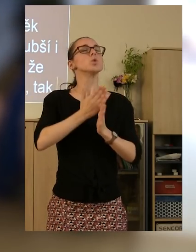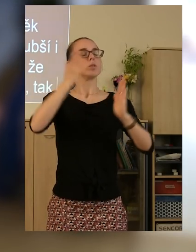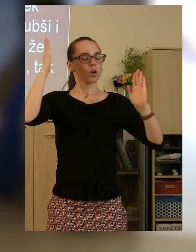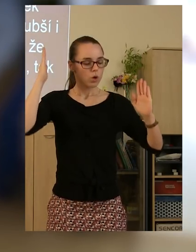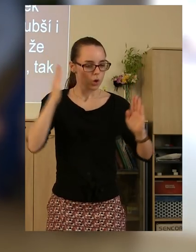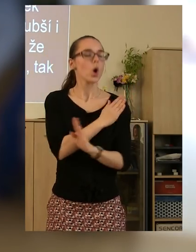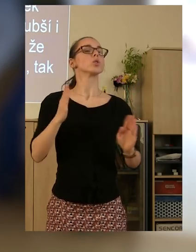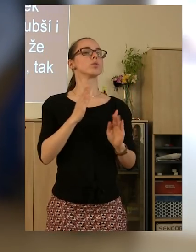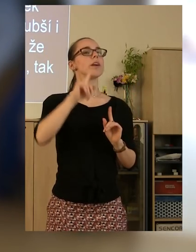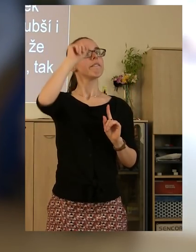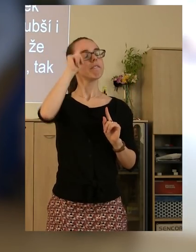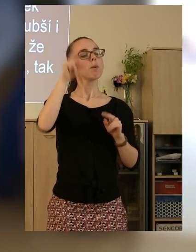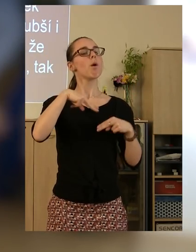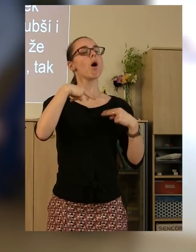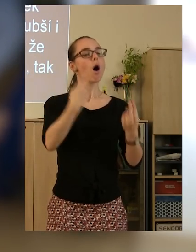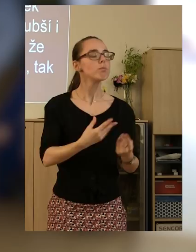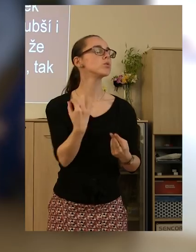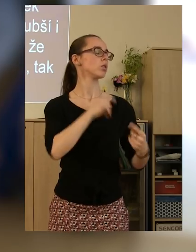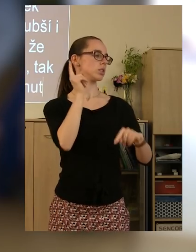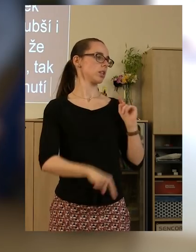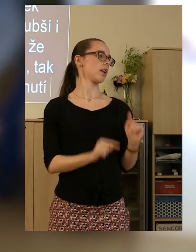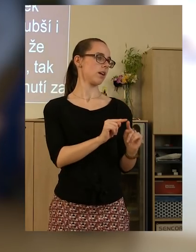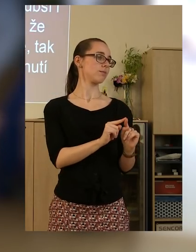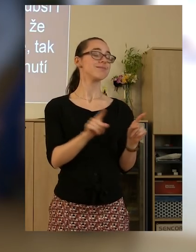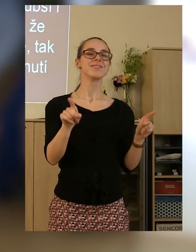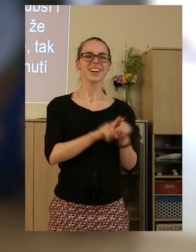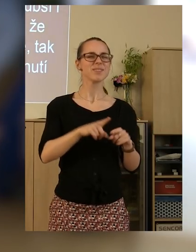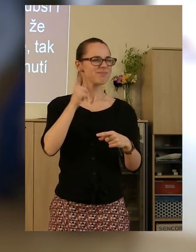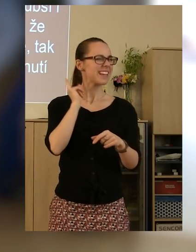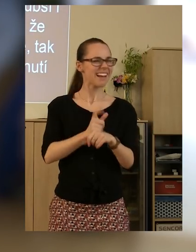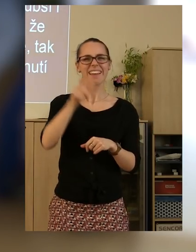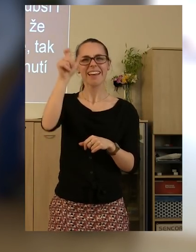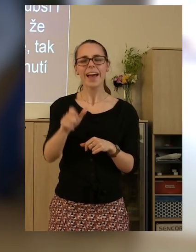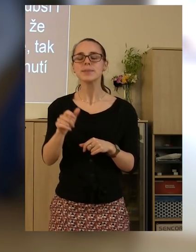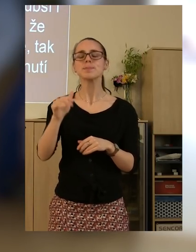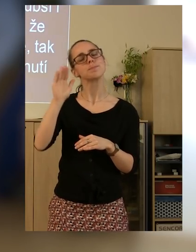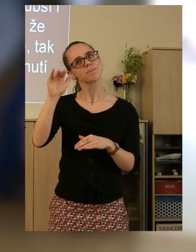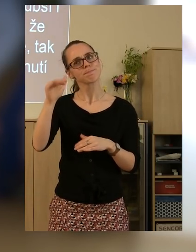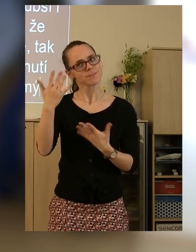za to rozhodnutí zaplatí. Jo? Já často to řeším se svými klientama. Často jim říkám, hejte se,